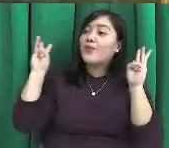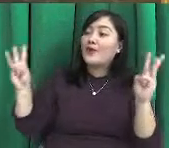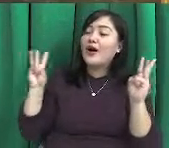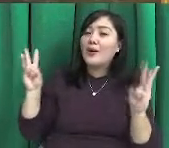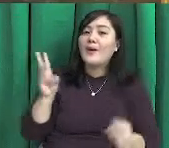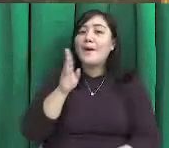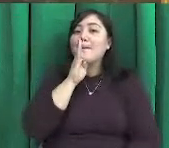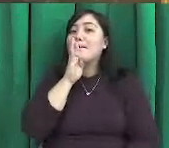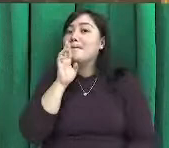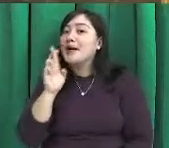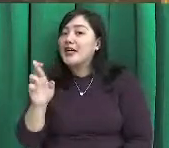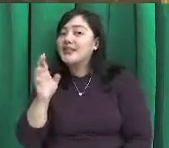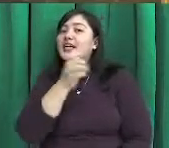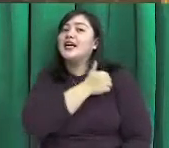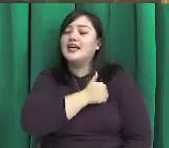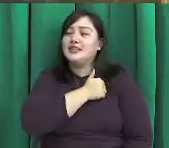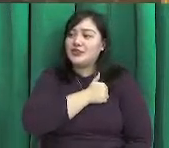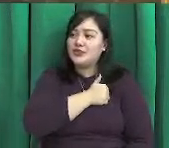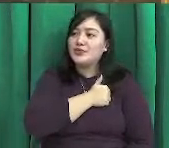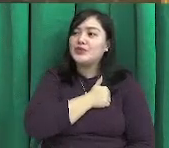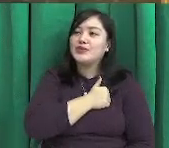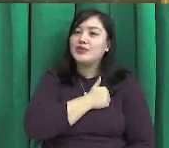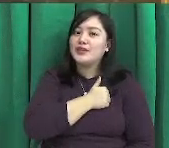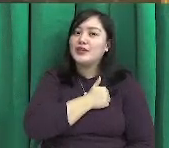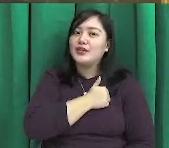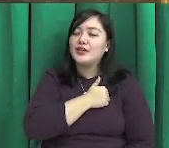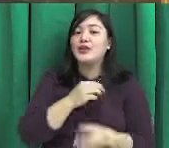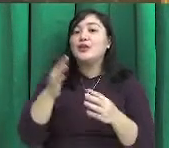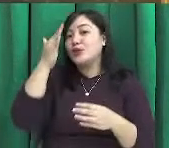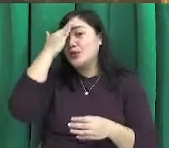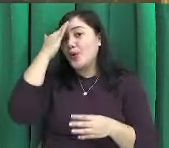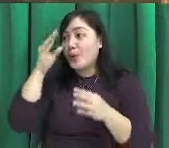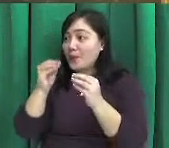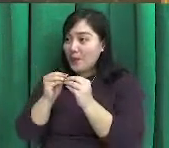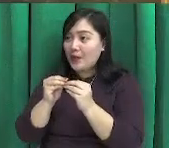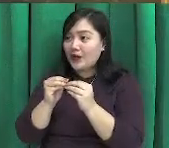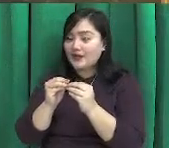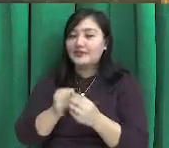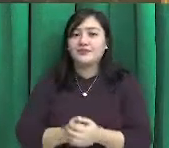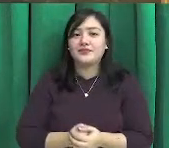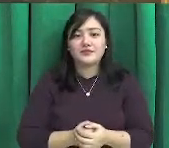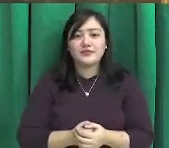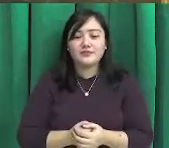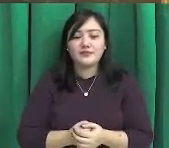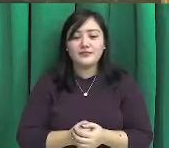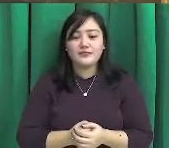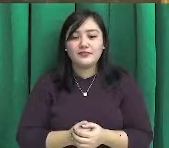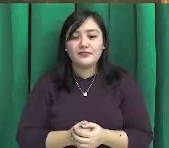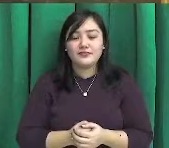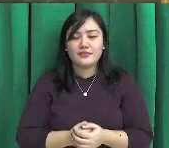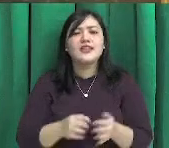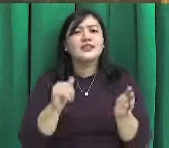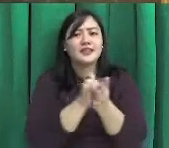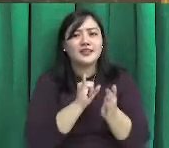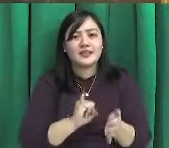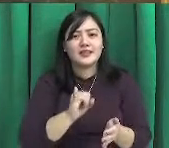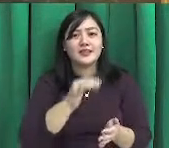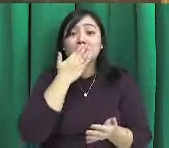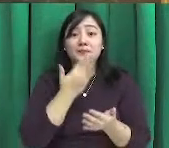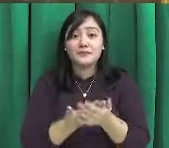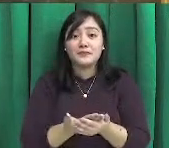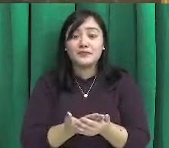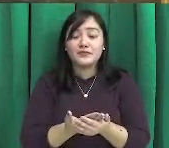Meron namang sabi niya, makikilala mo lang yan pag magkasama na kayo. Opo. Yeah. So, yun ang pinakamaganda. Mas makikilala mo nang mas mabuti